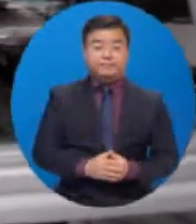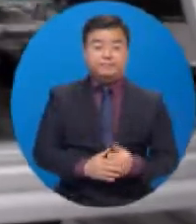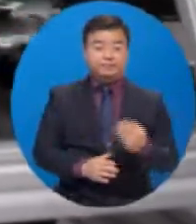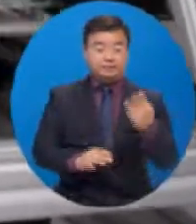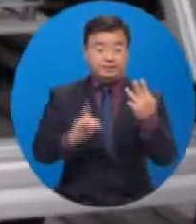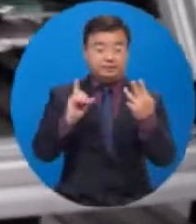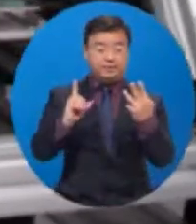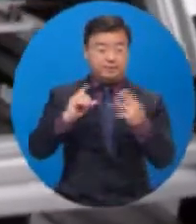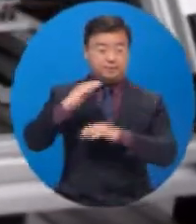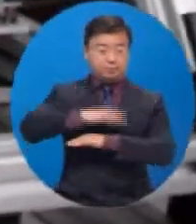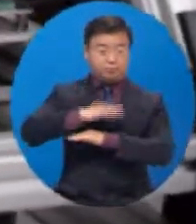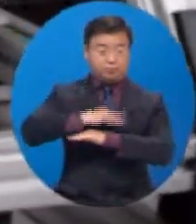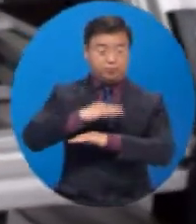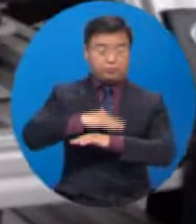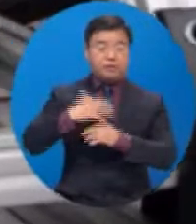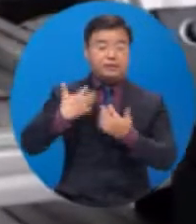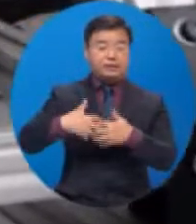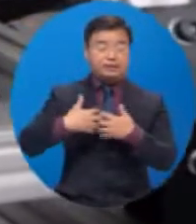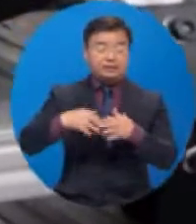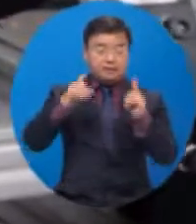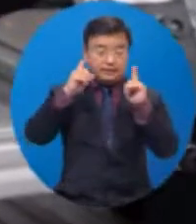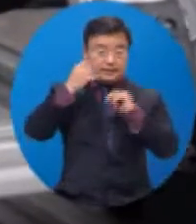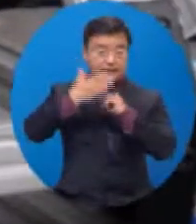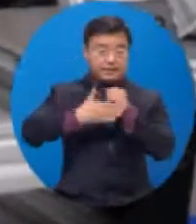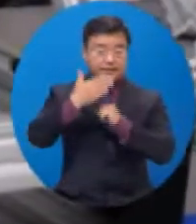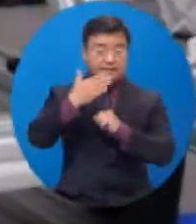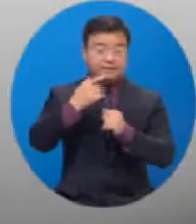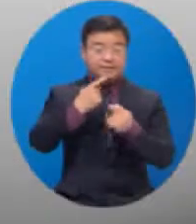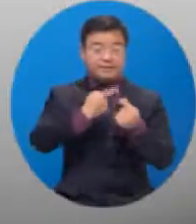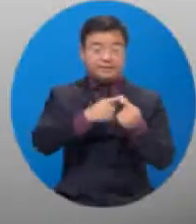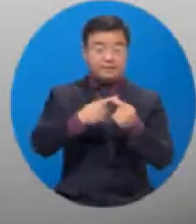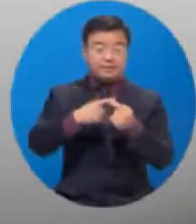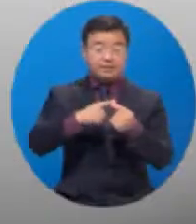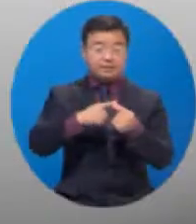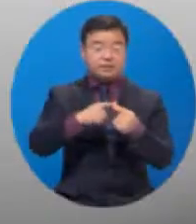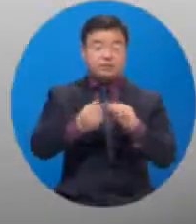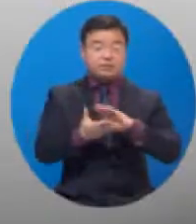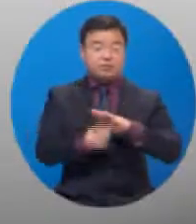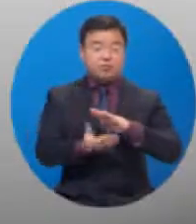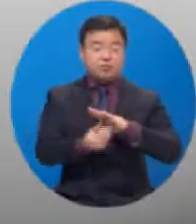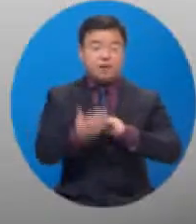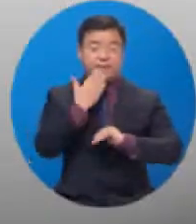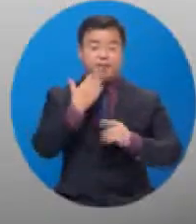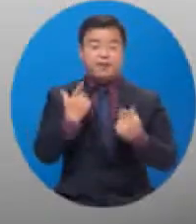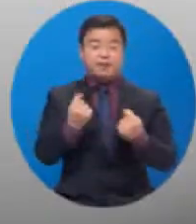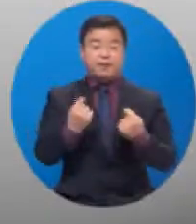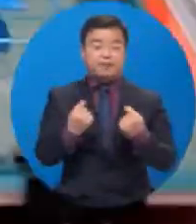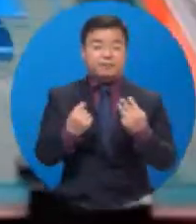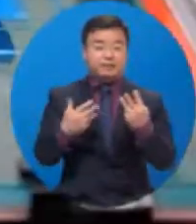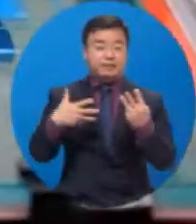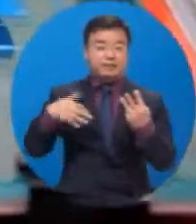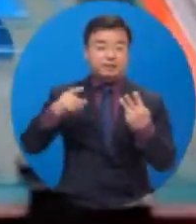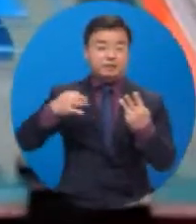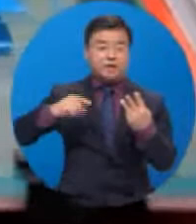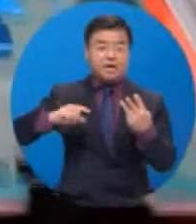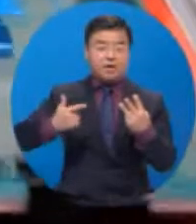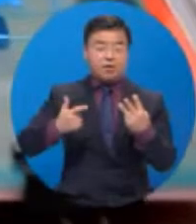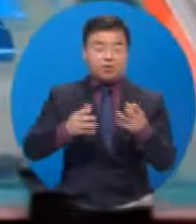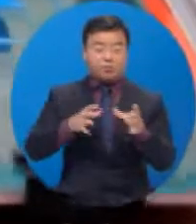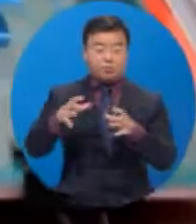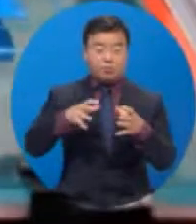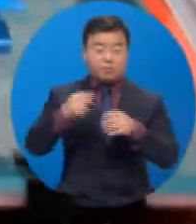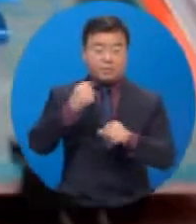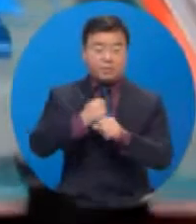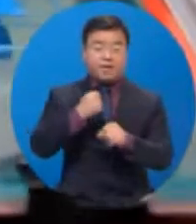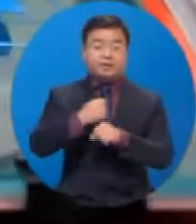3D 프린터란 사진이나 글을 종이에 인쇄하는 것처럼 3차원 설계도를 통해 입체적인 물건을 인쇄하는